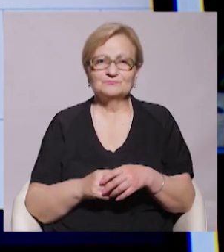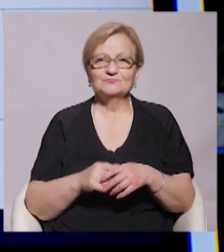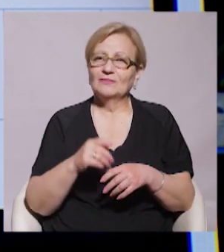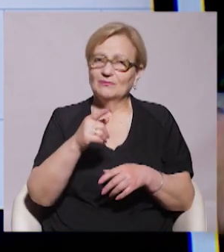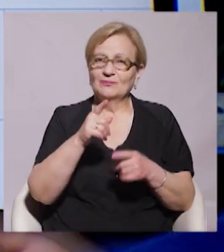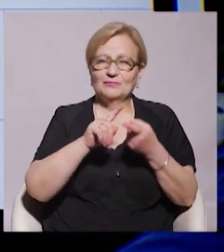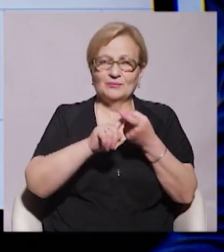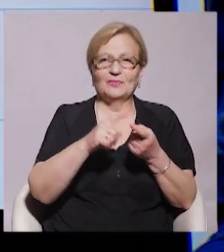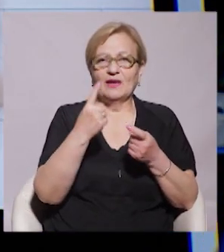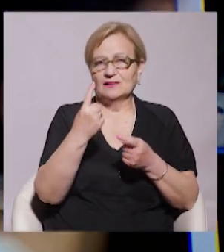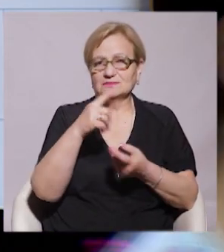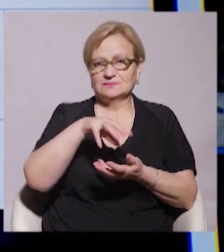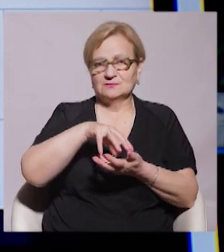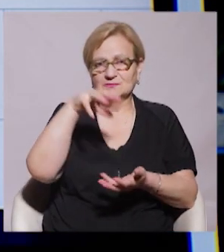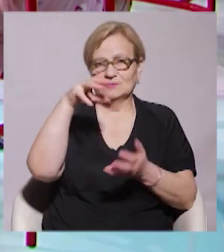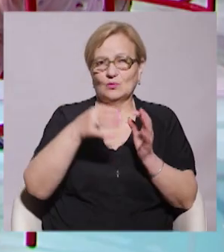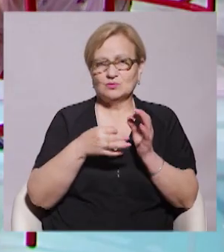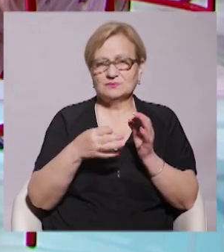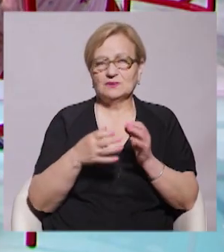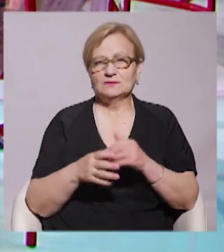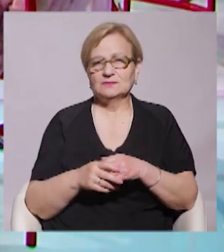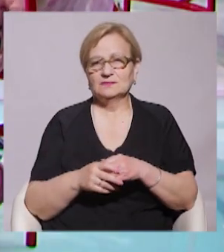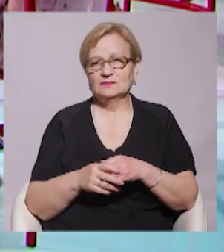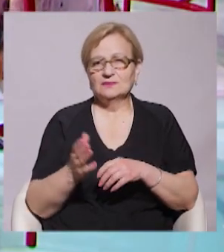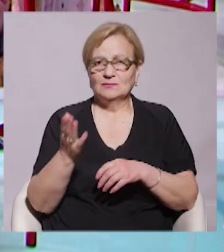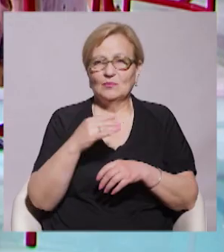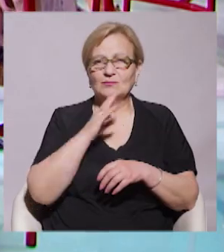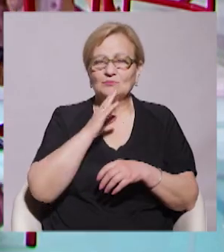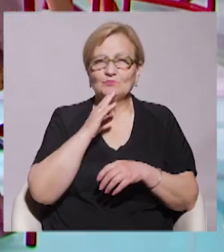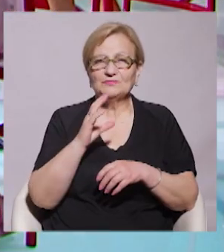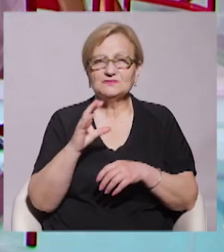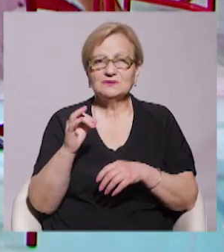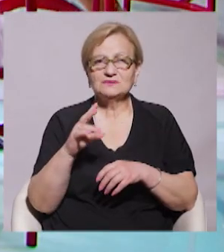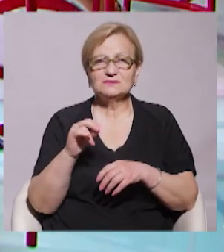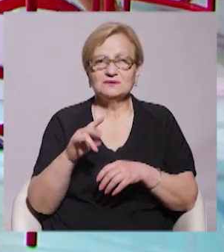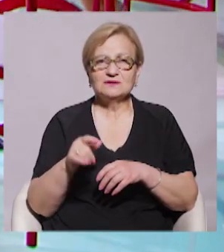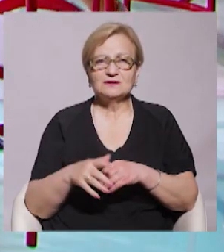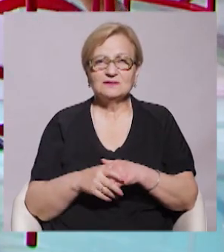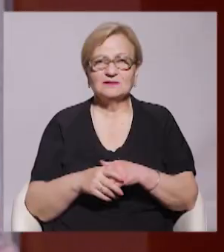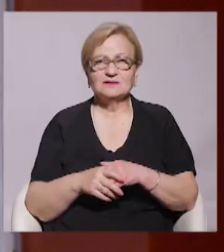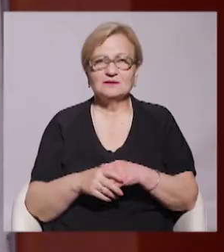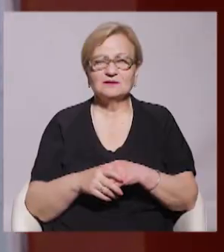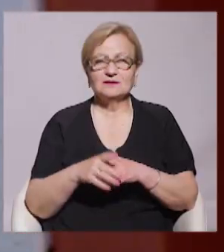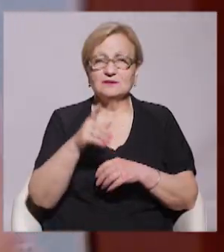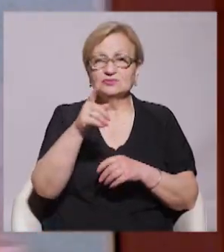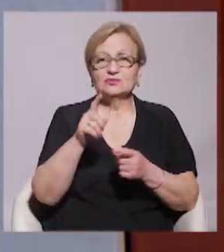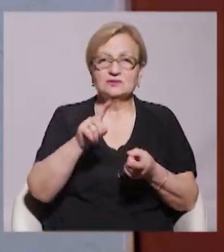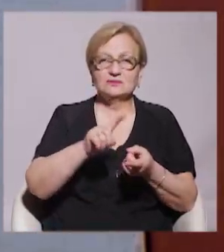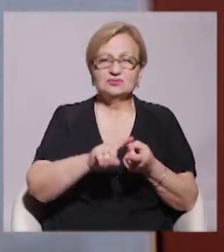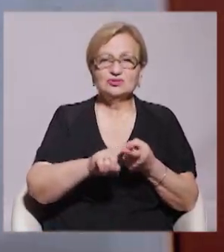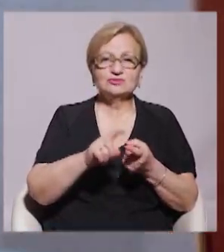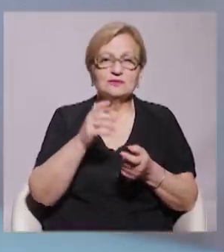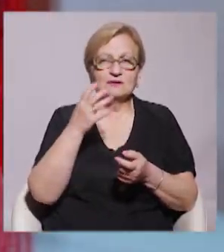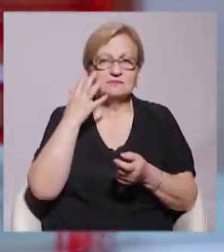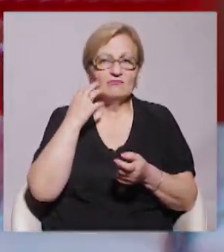დიდი მადლობა. დიდი მადლობა. მოდი სესილი. აა სესილი, შენ შეაერთე